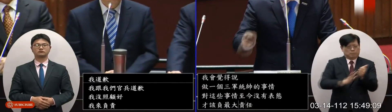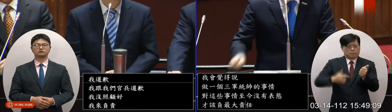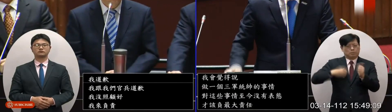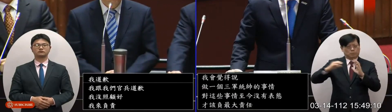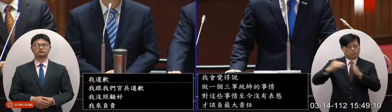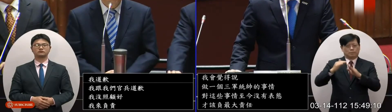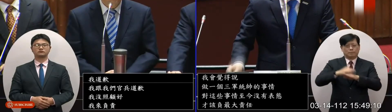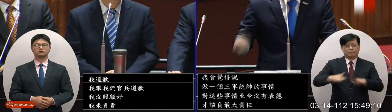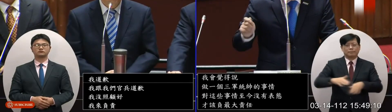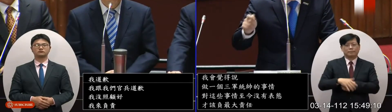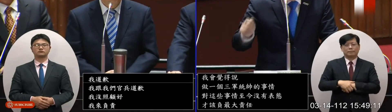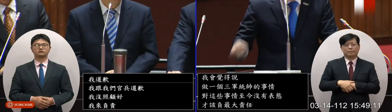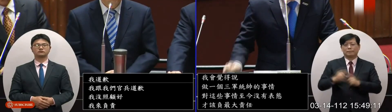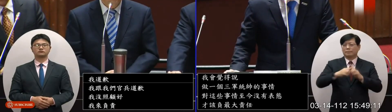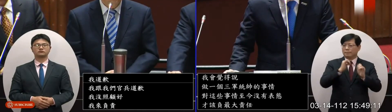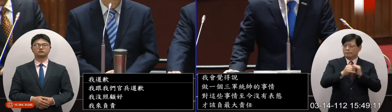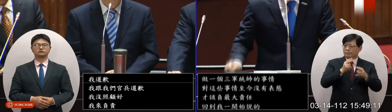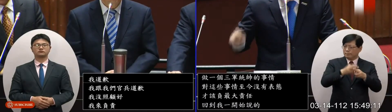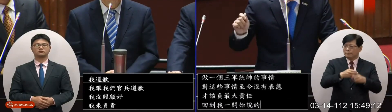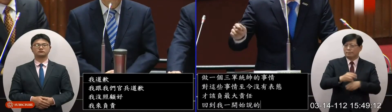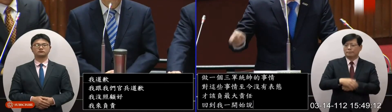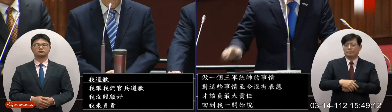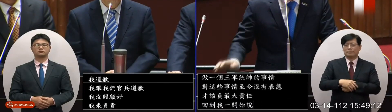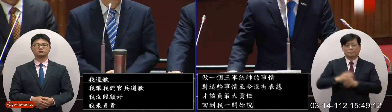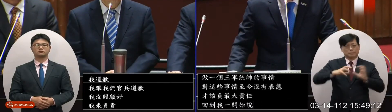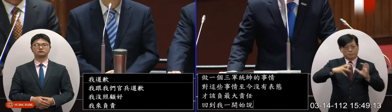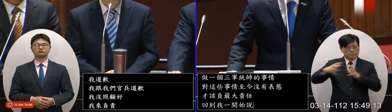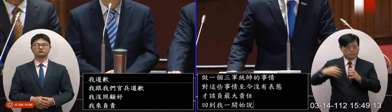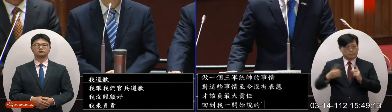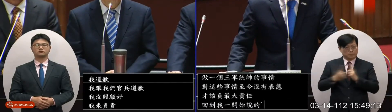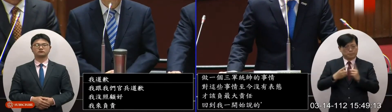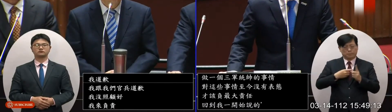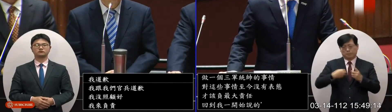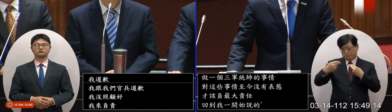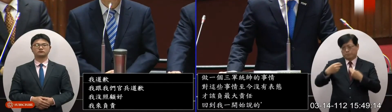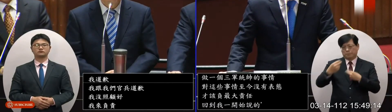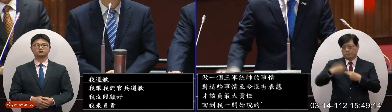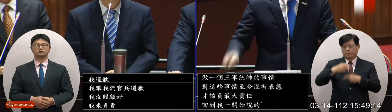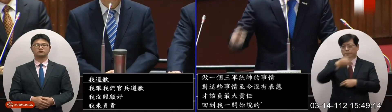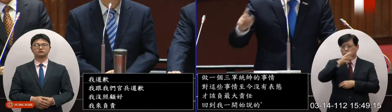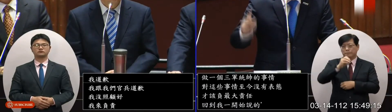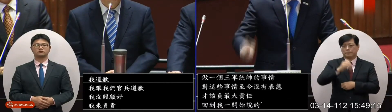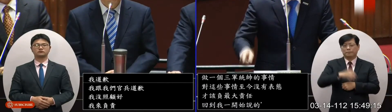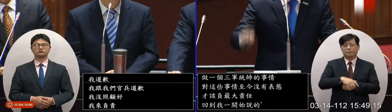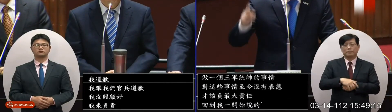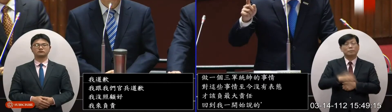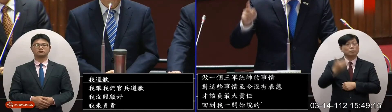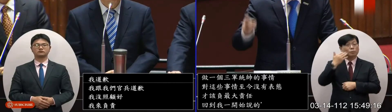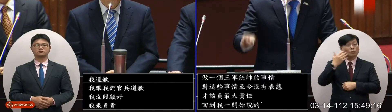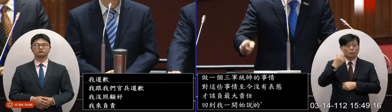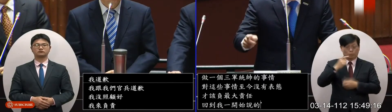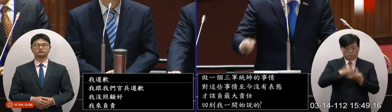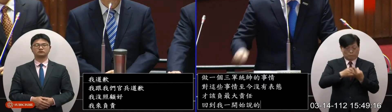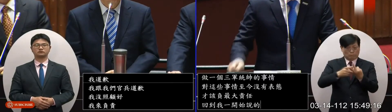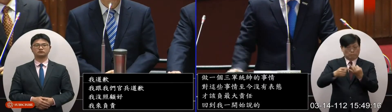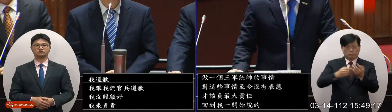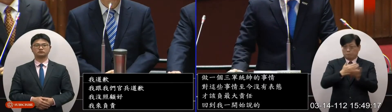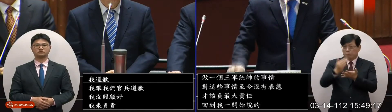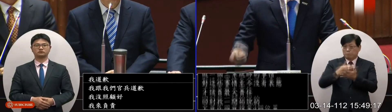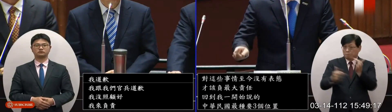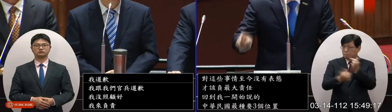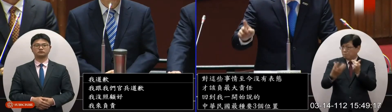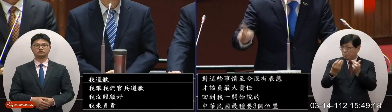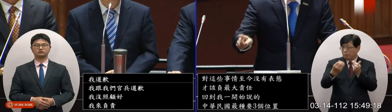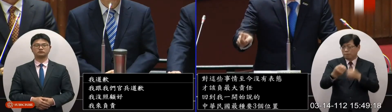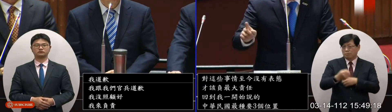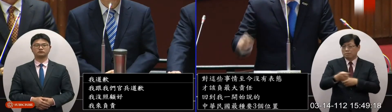安全、人民的信心、国际的信任。所以如果你们没有把这些事情处理好的话，不要小看